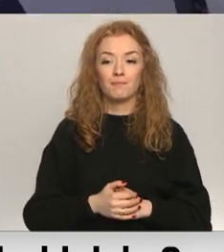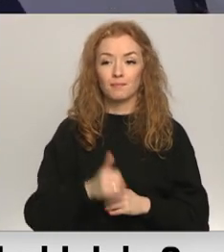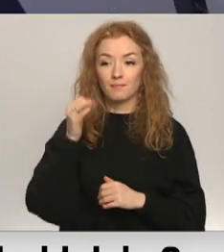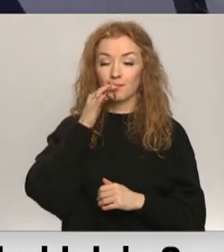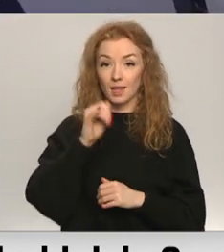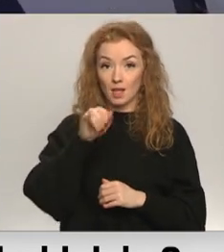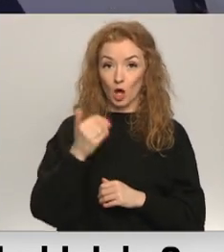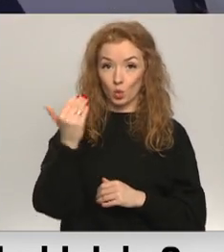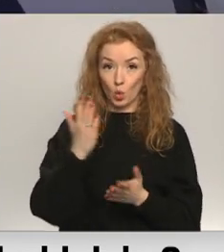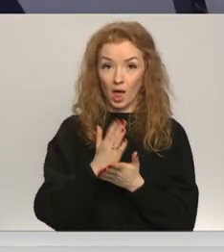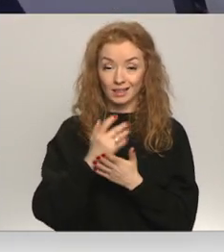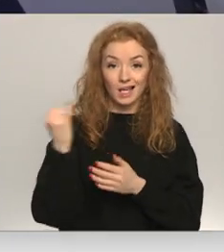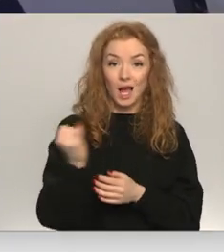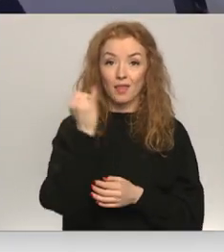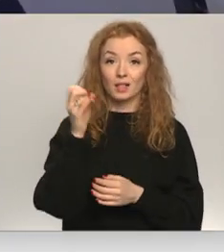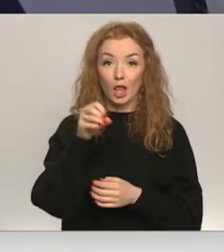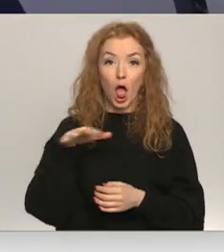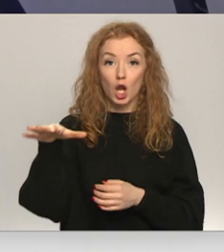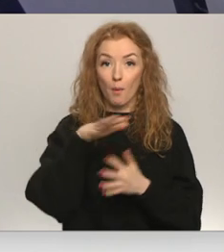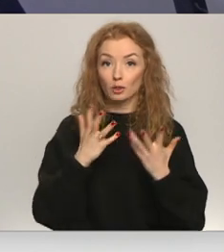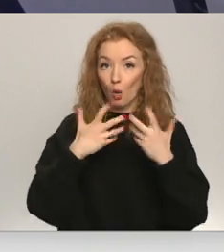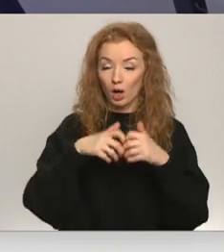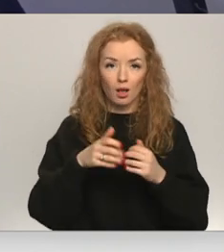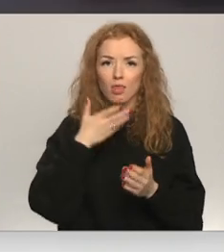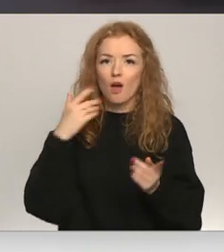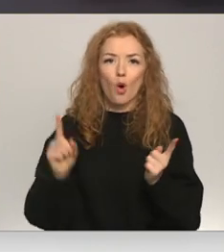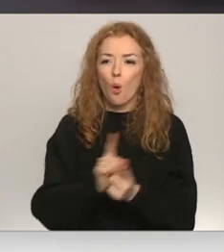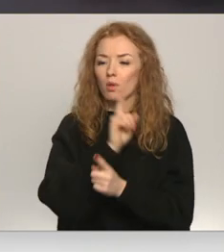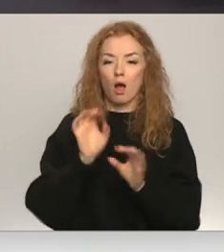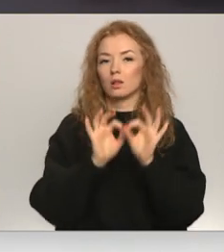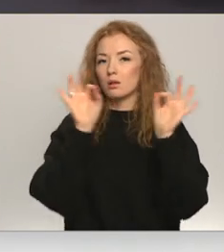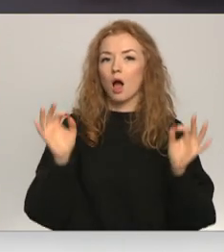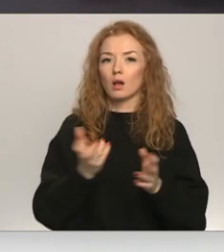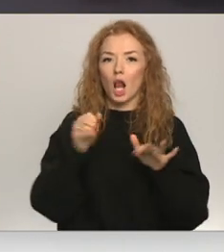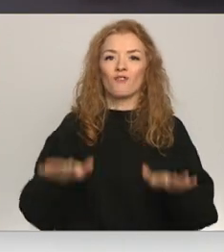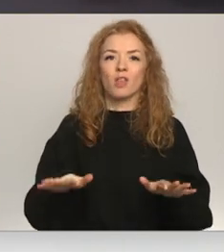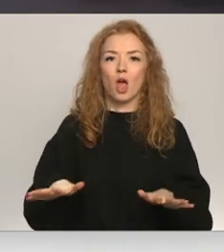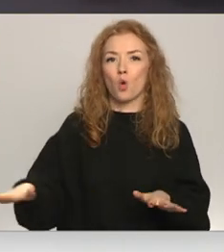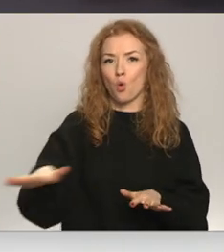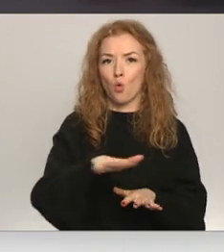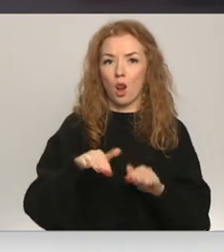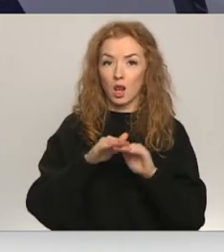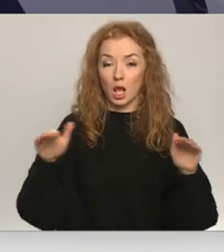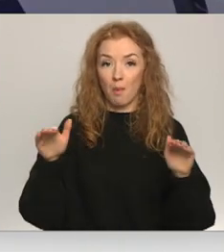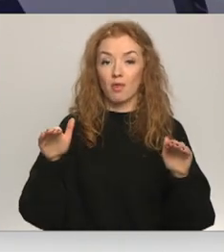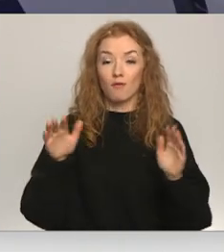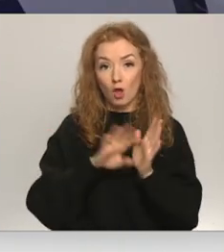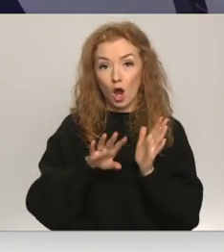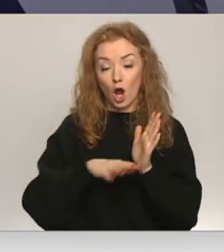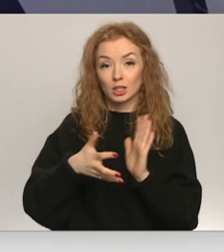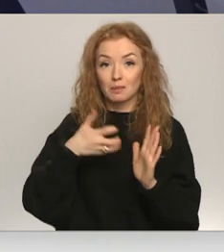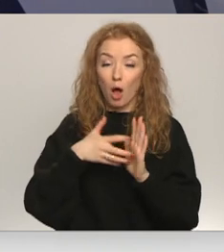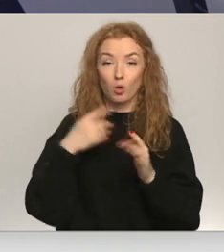Ja tu esi ieinteresēts Eiropas politikā, tev nav obligāti jāsāk ar lokālo līmeni. Tu vienkārši tērē iespējas, ko var izmantot